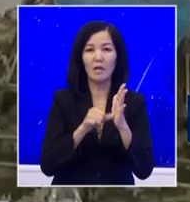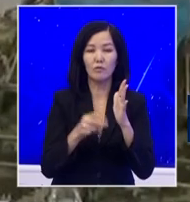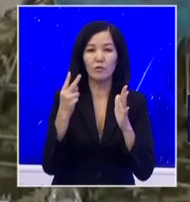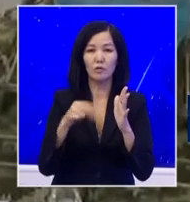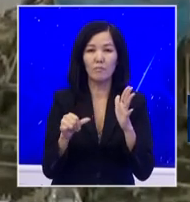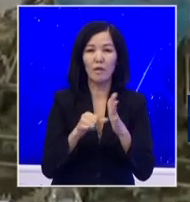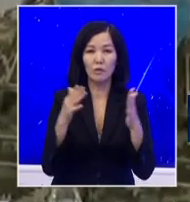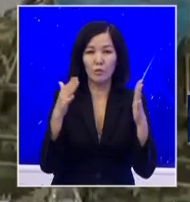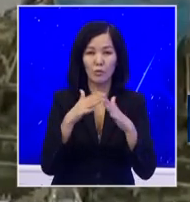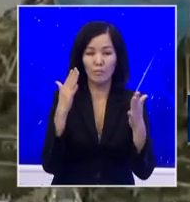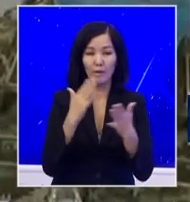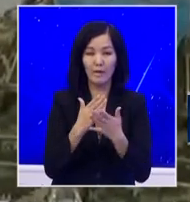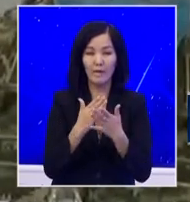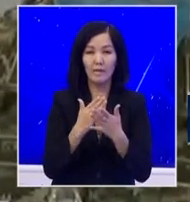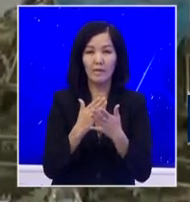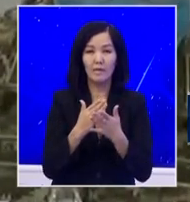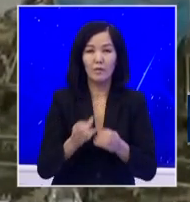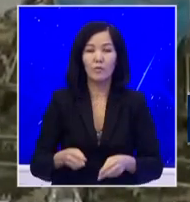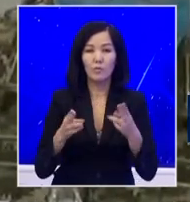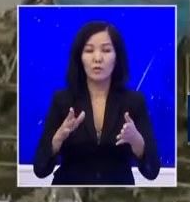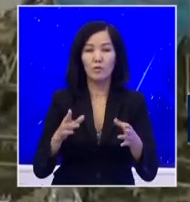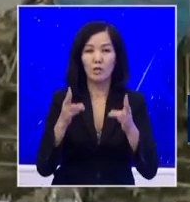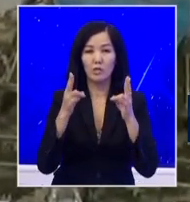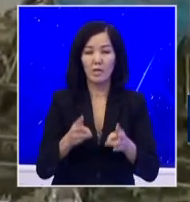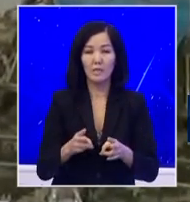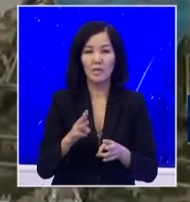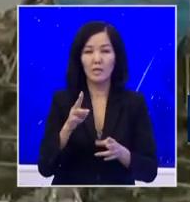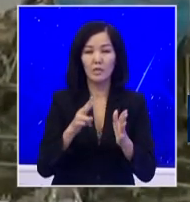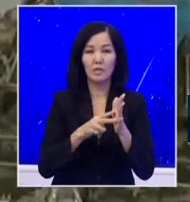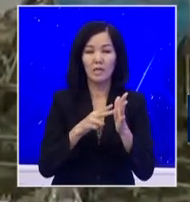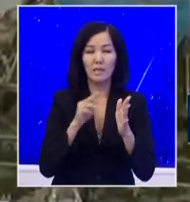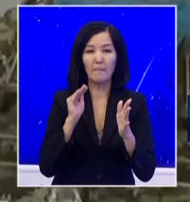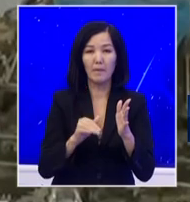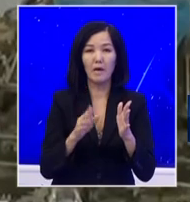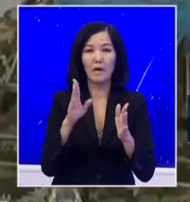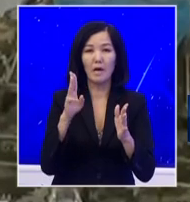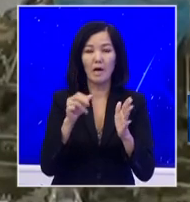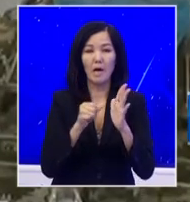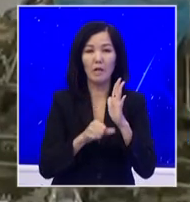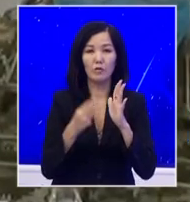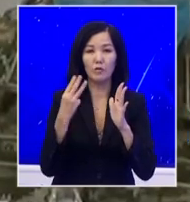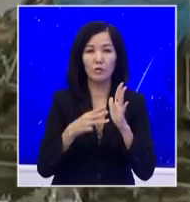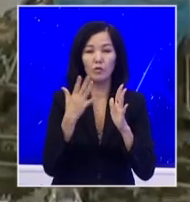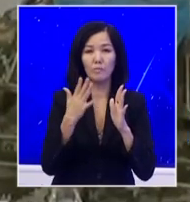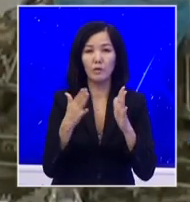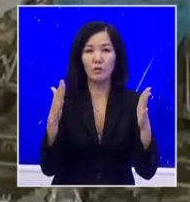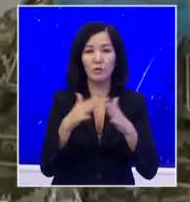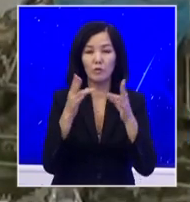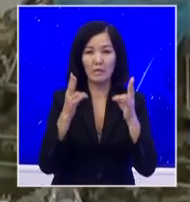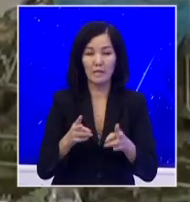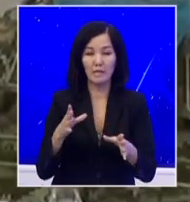8626 үй бар. Төтенше жағдай салдарынан 7635 үй зардап шеккен болатын. Оның